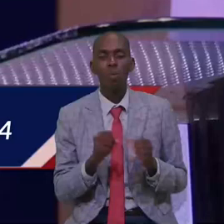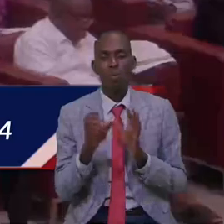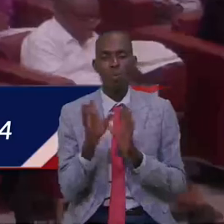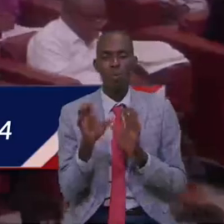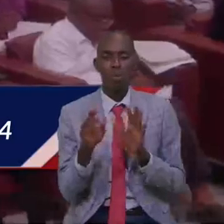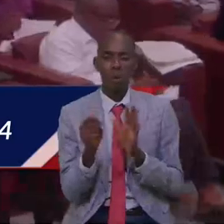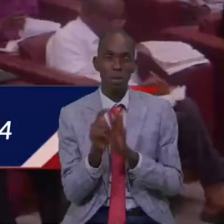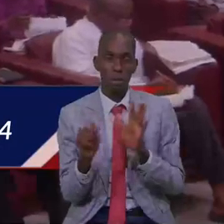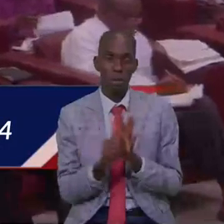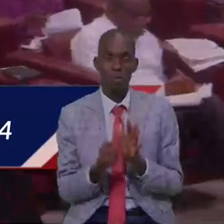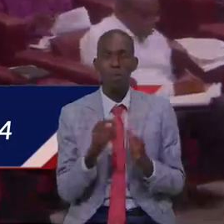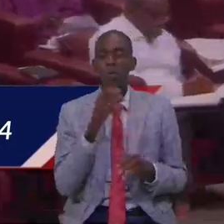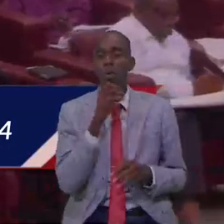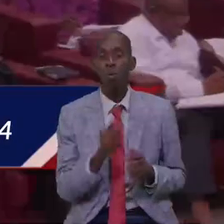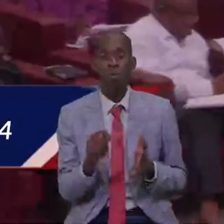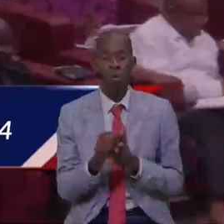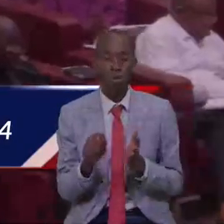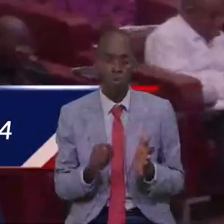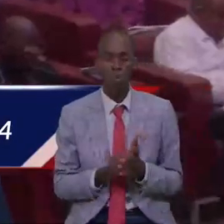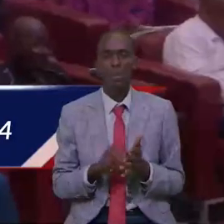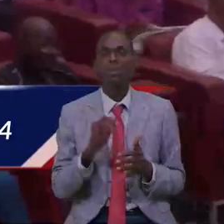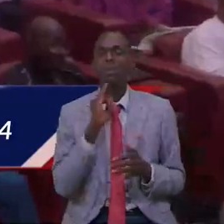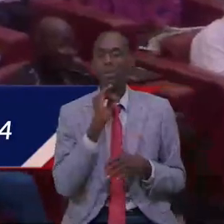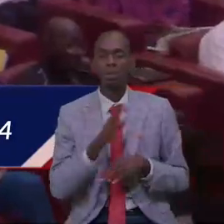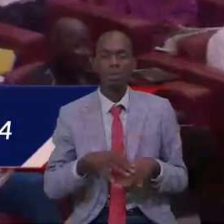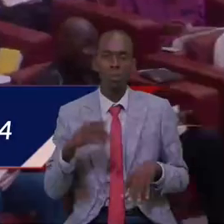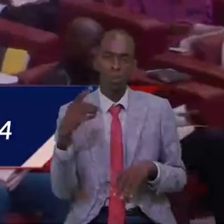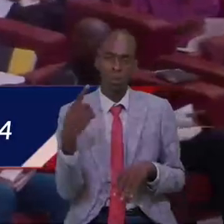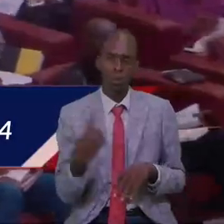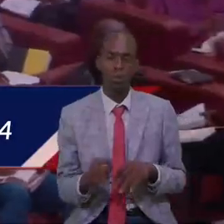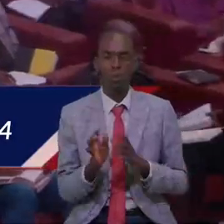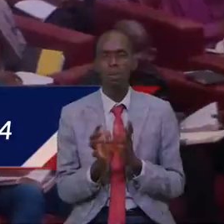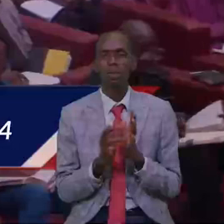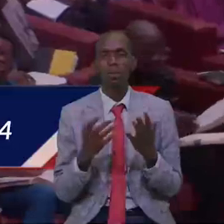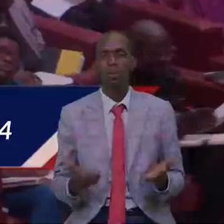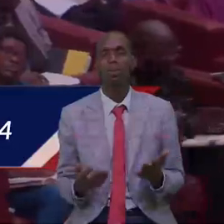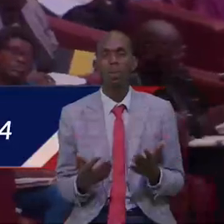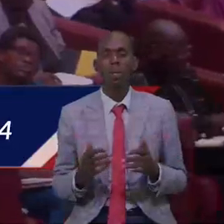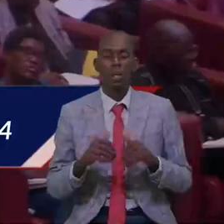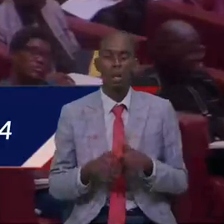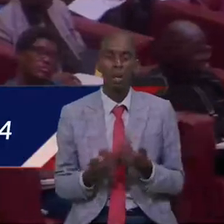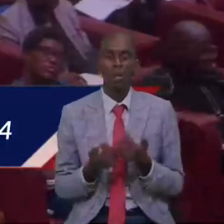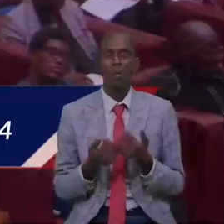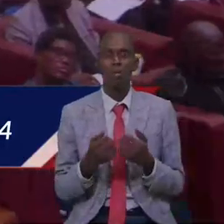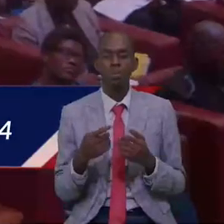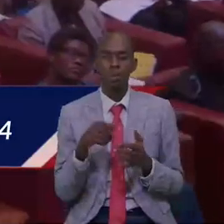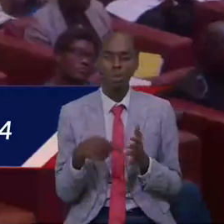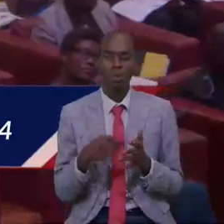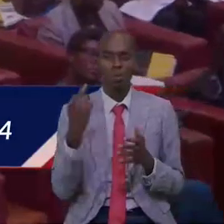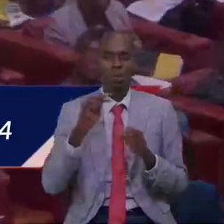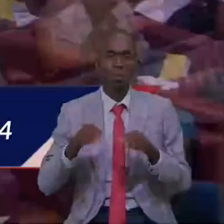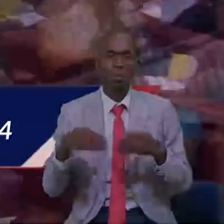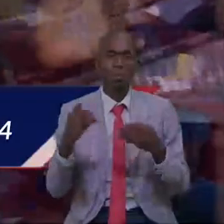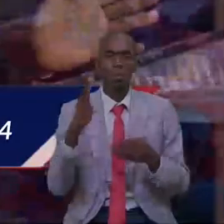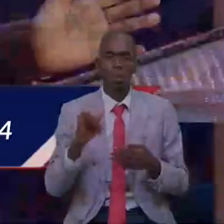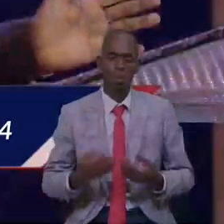Écritures? Il appelait l'Ancien Testament les Écritures. Toute Écriture est donnée